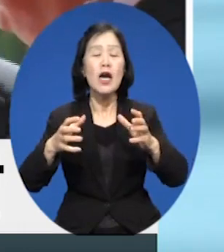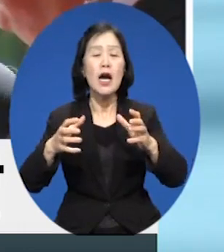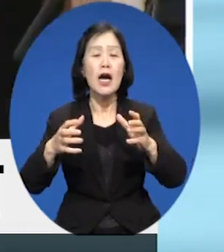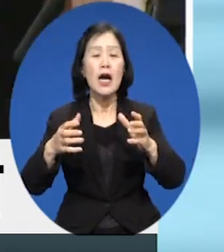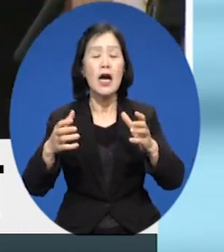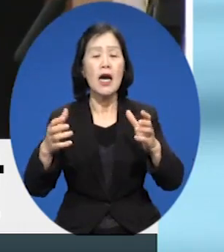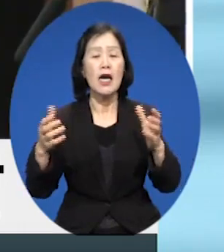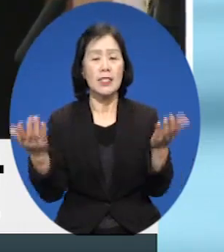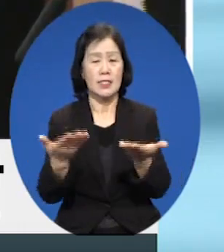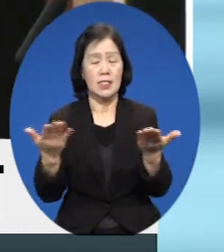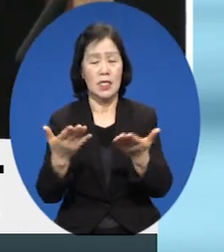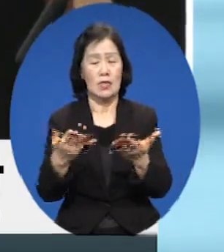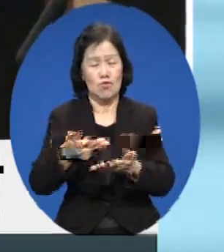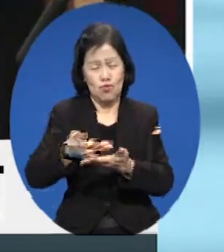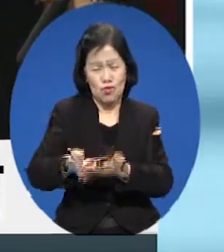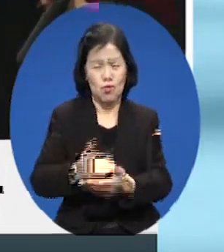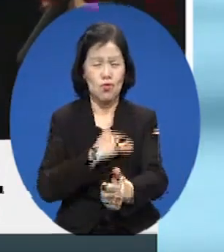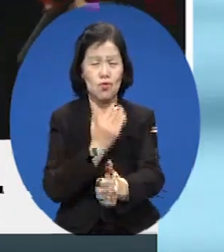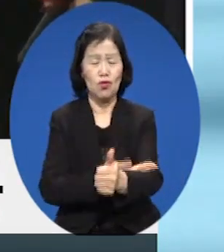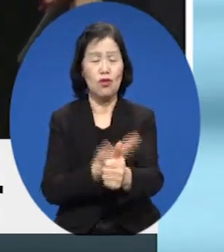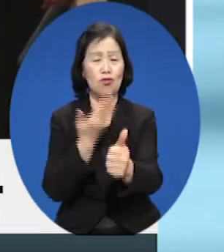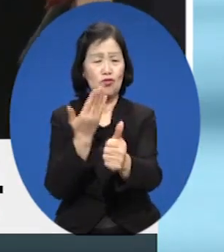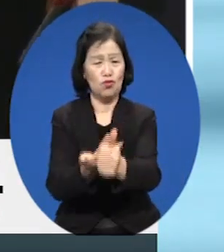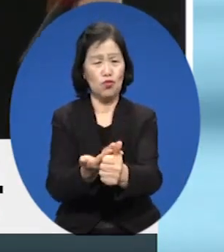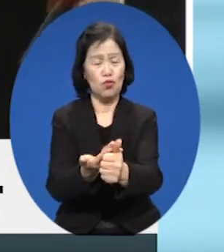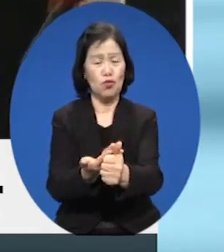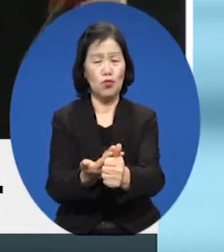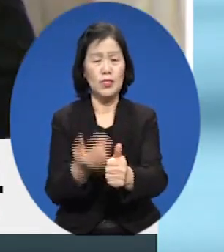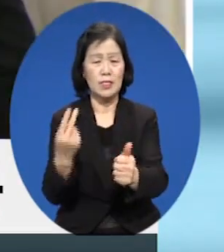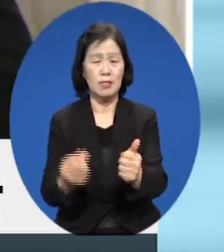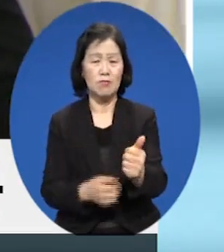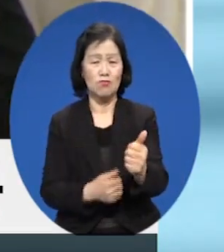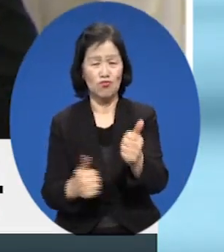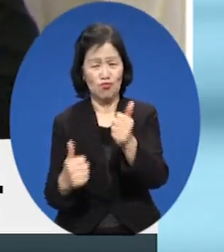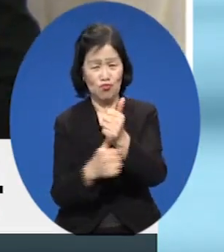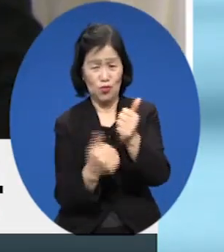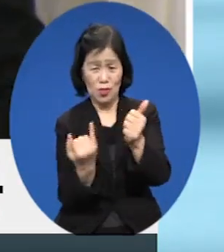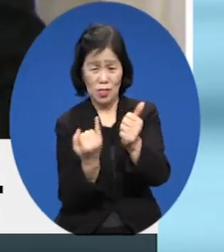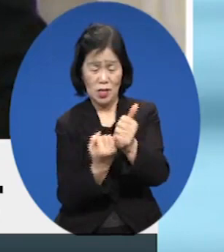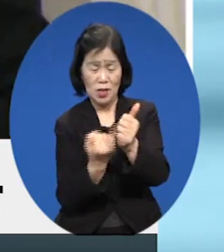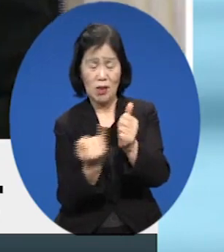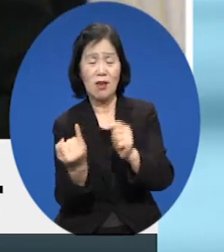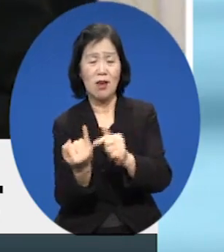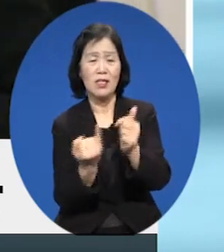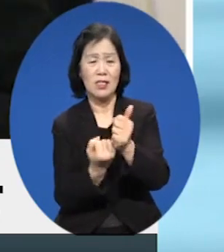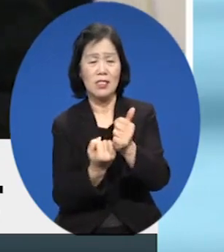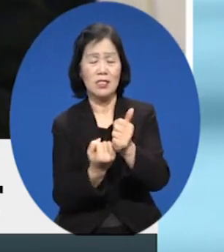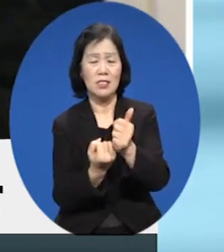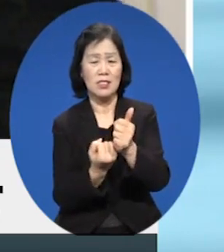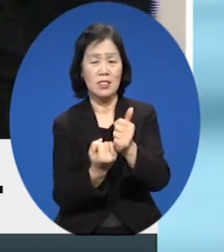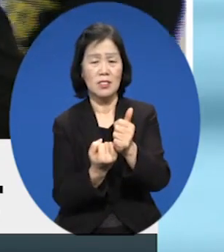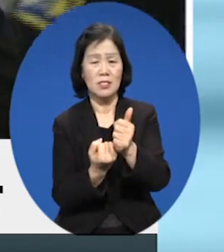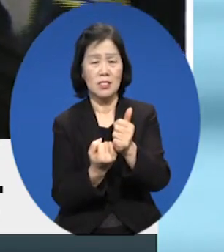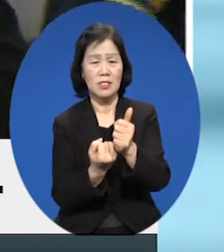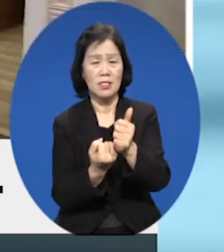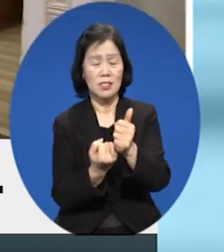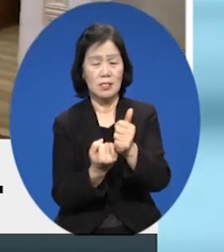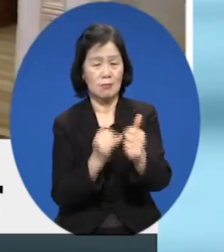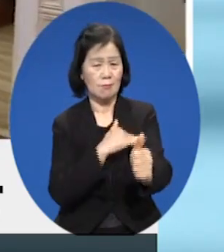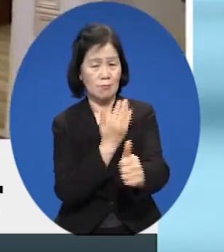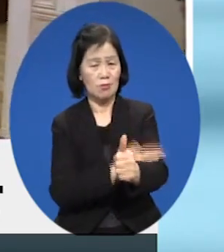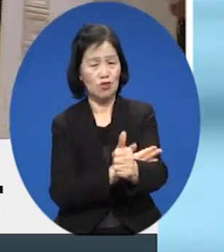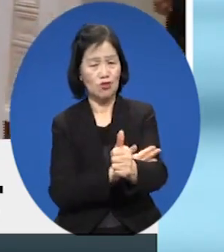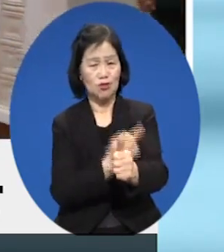무거운 권력을 주어서 좀더 사실상 2인자 아니겠습니까 그 인자의 지위를 보장해 지르는 것은 아닌가